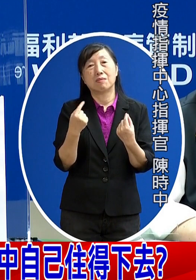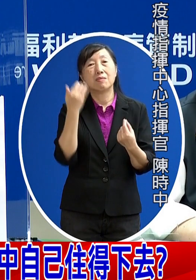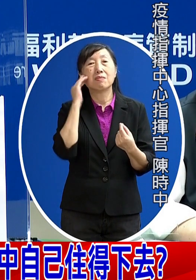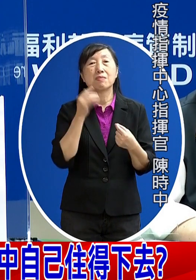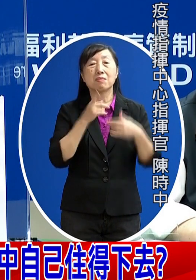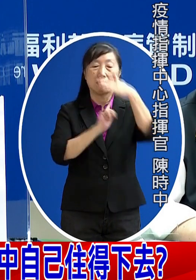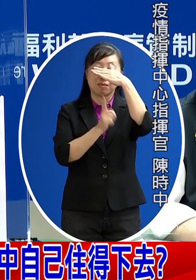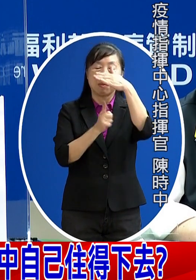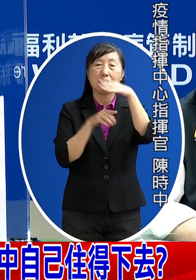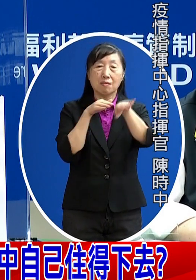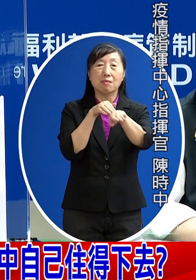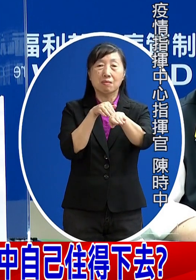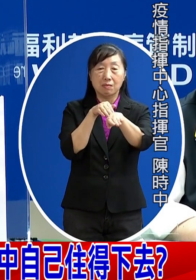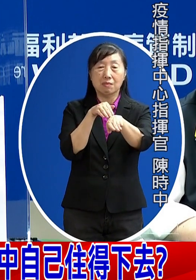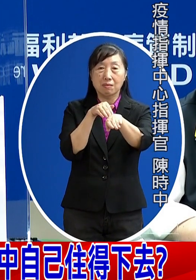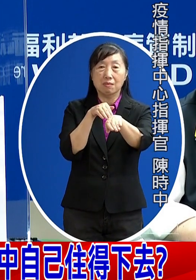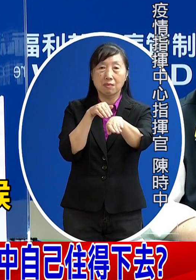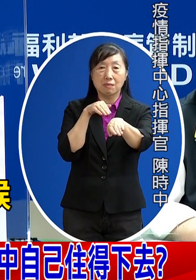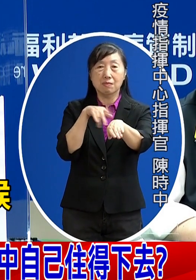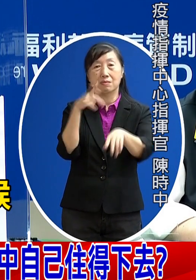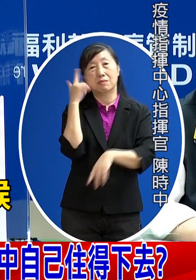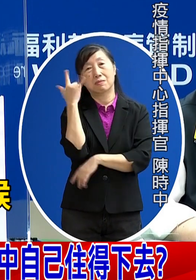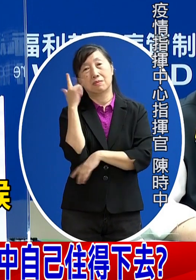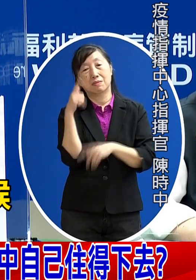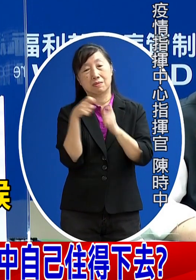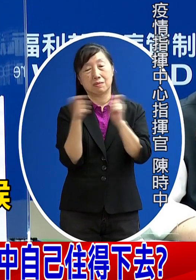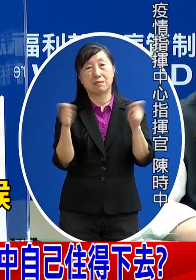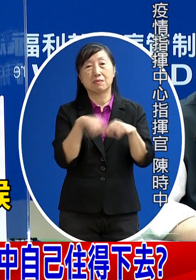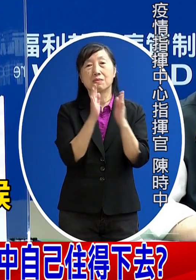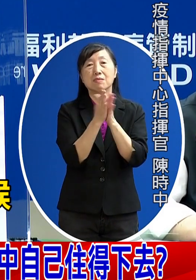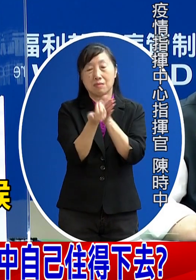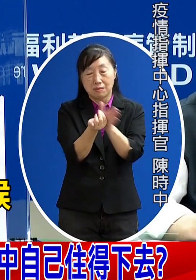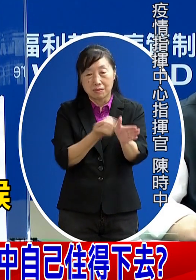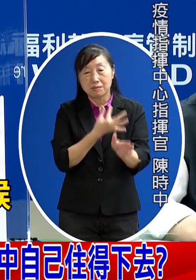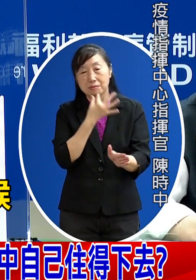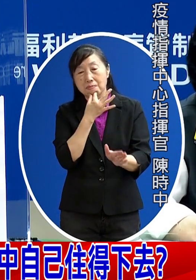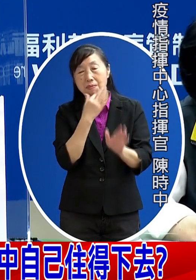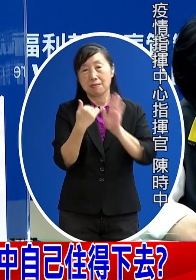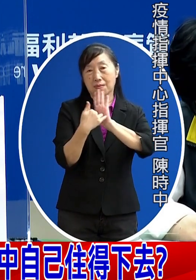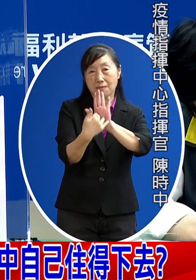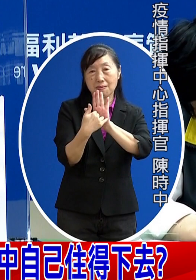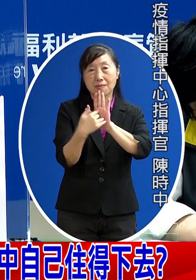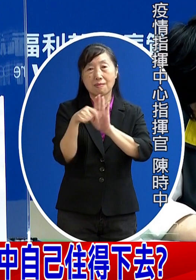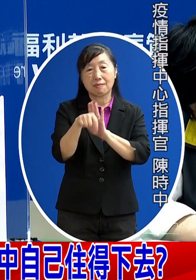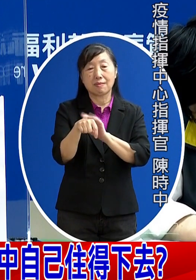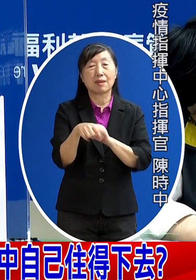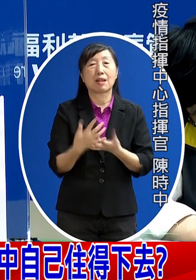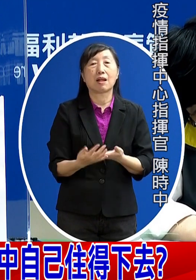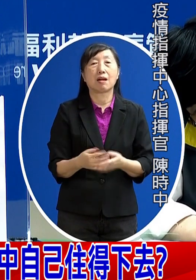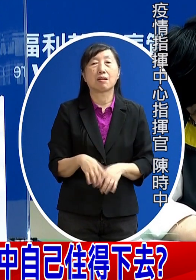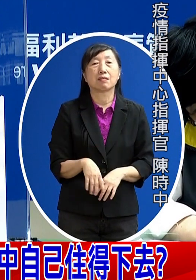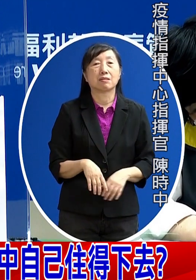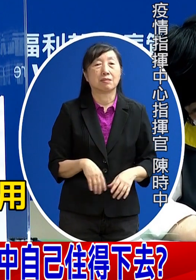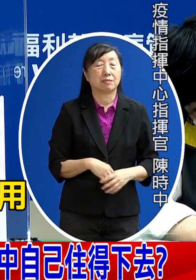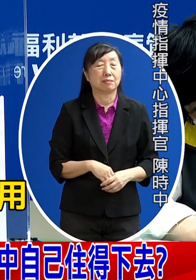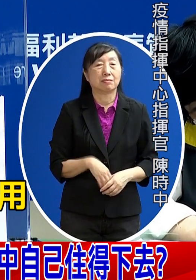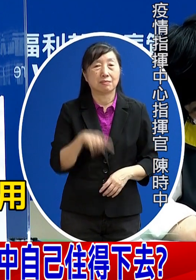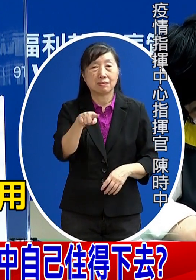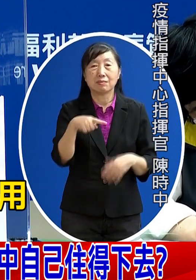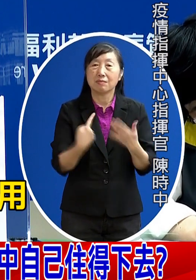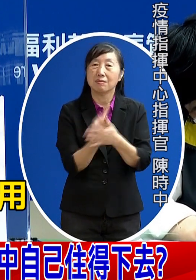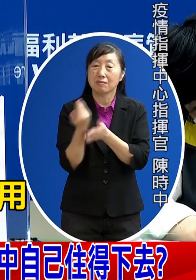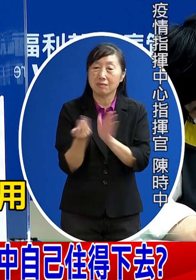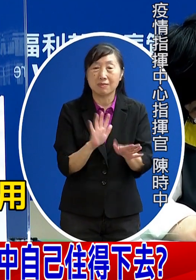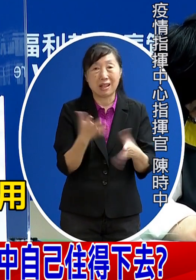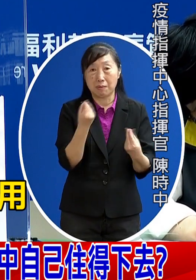公路，派说塞车塞太久，那就是以防万一的时候必要的时候来使用的。并